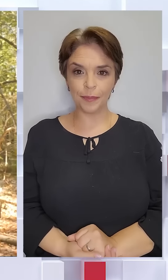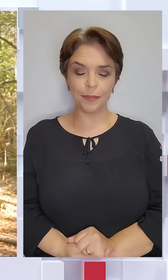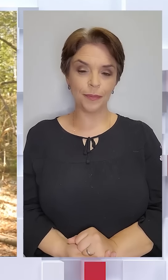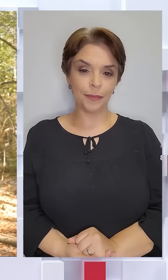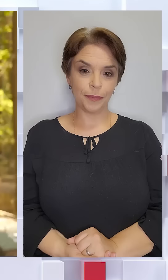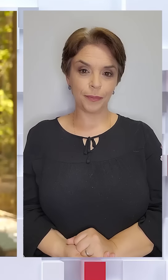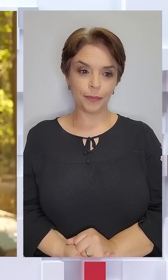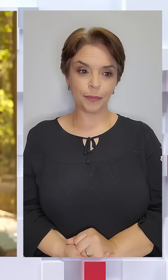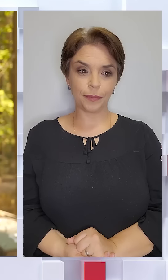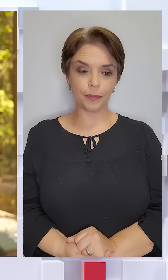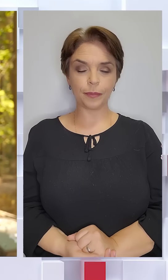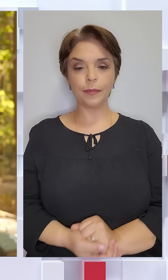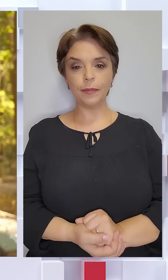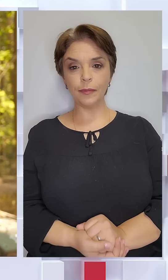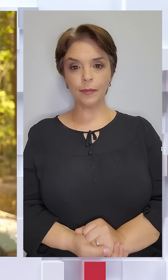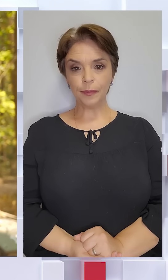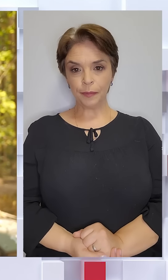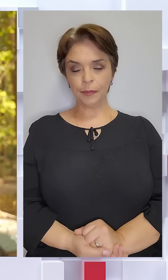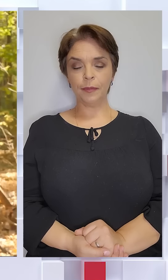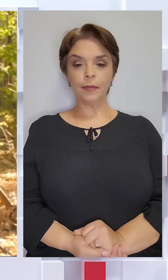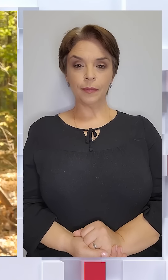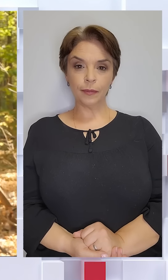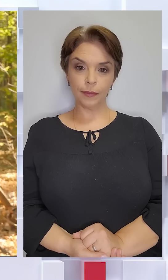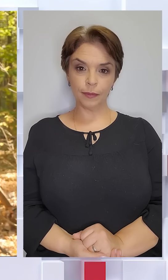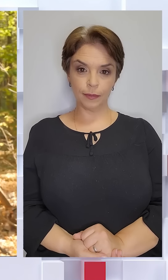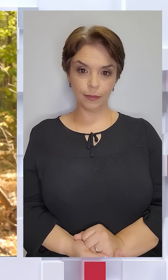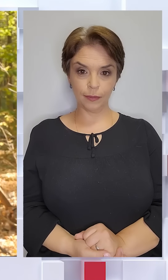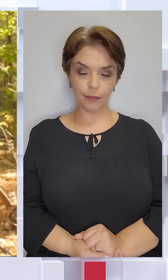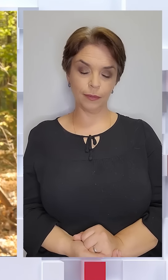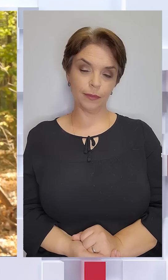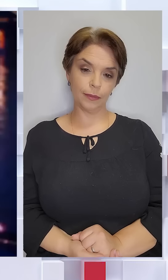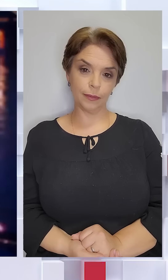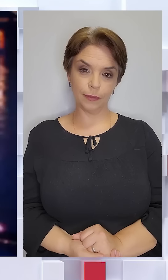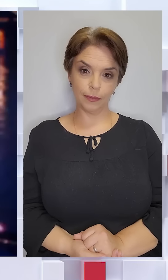Ілля Шинкаренко, Сергій Парфілов, ТСН 1+1, Марафон, Єдині новини.